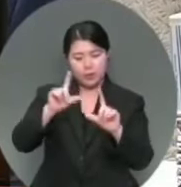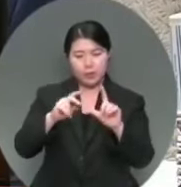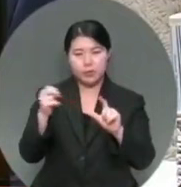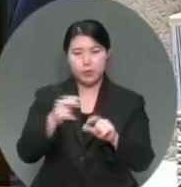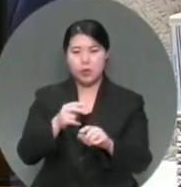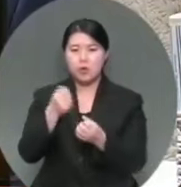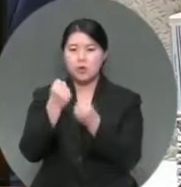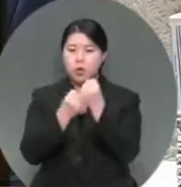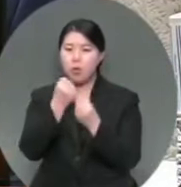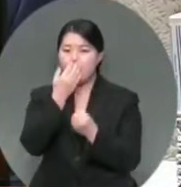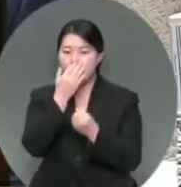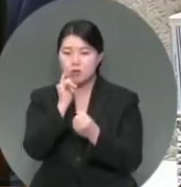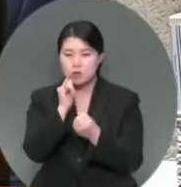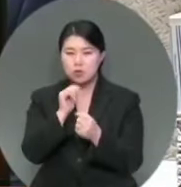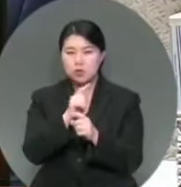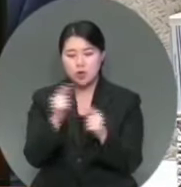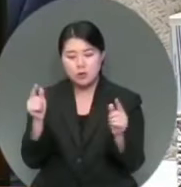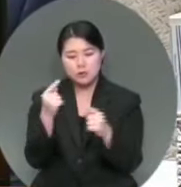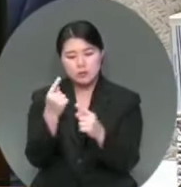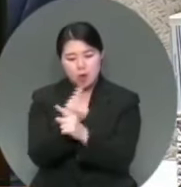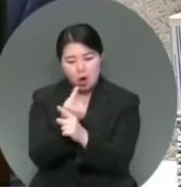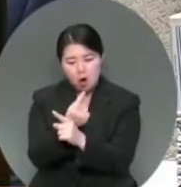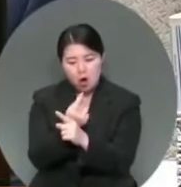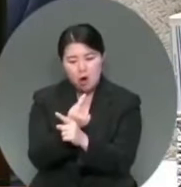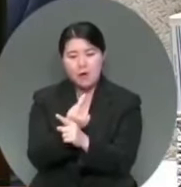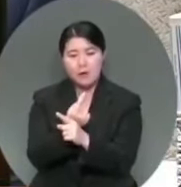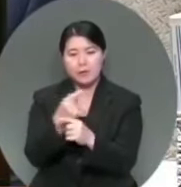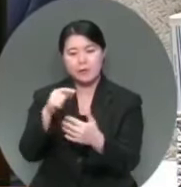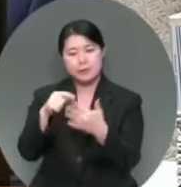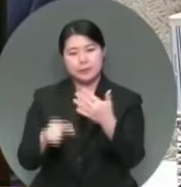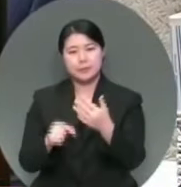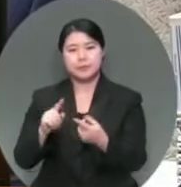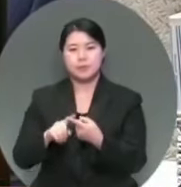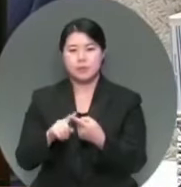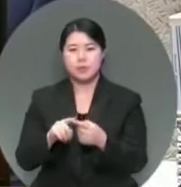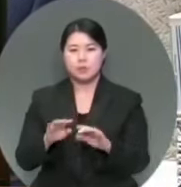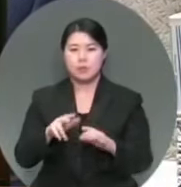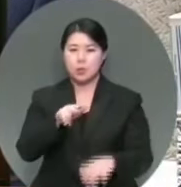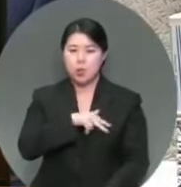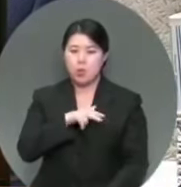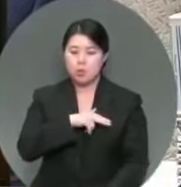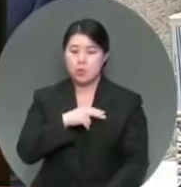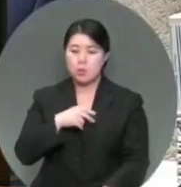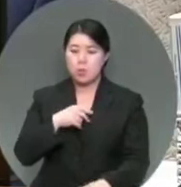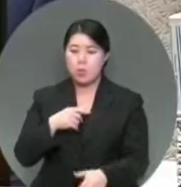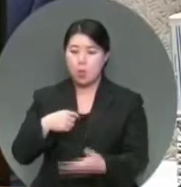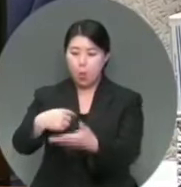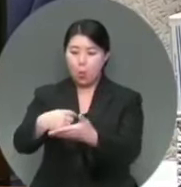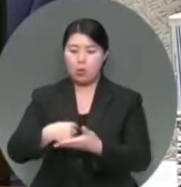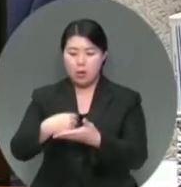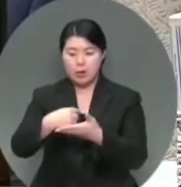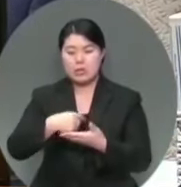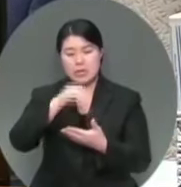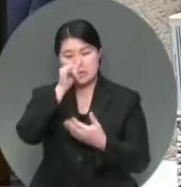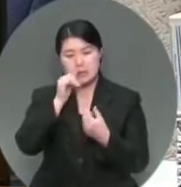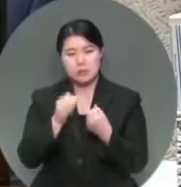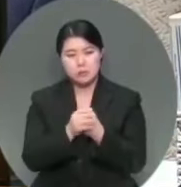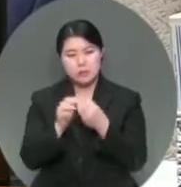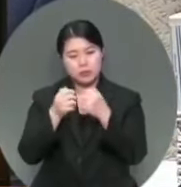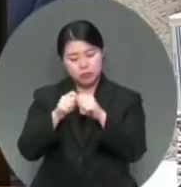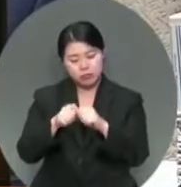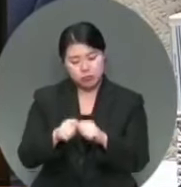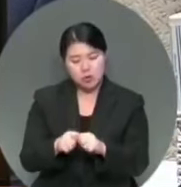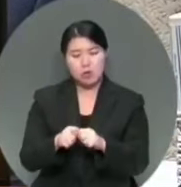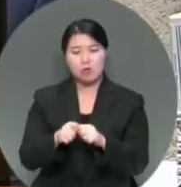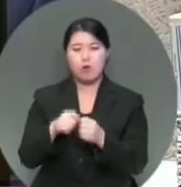주요 변수 등에 관해서는 사실은 의원님들도 요청이 있고 해서 상세히 저희들이 할 수 있는 범위 내에서는